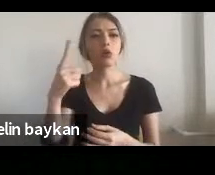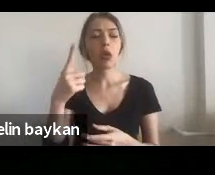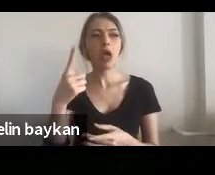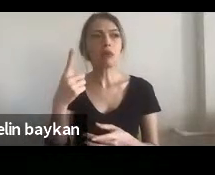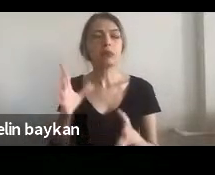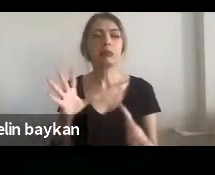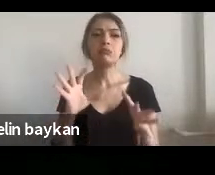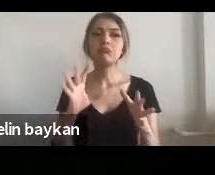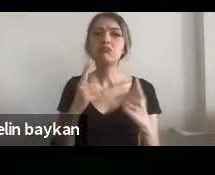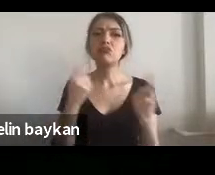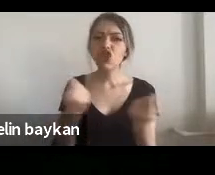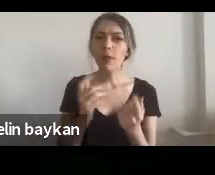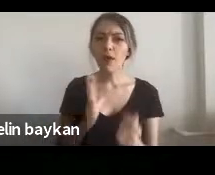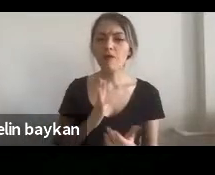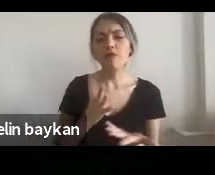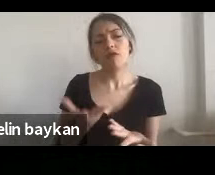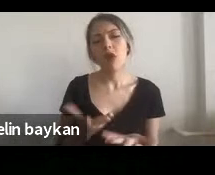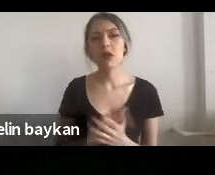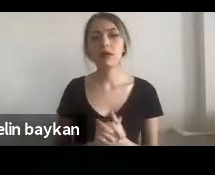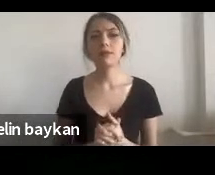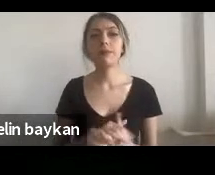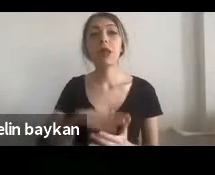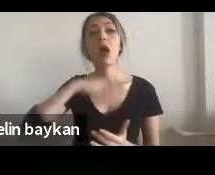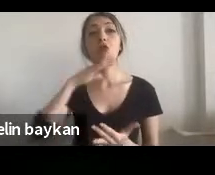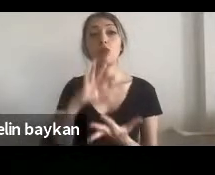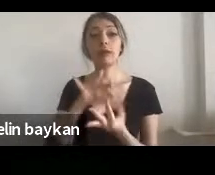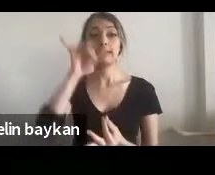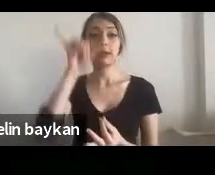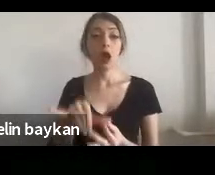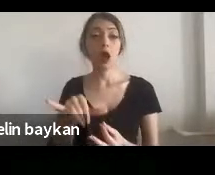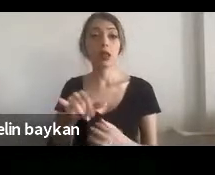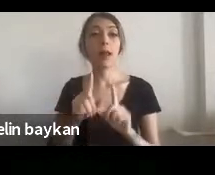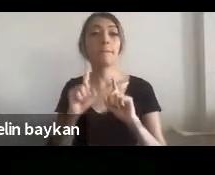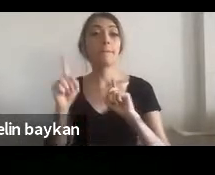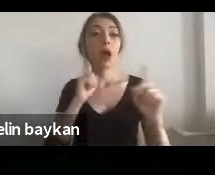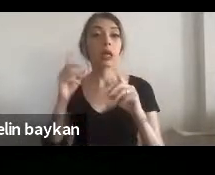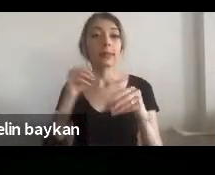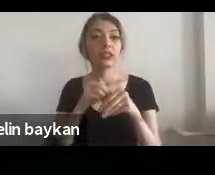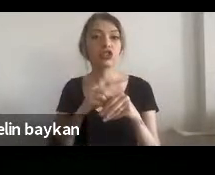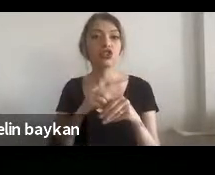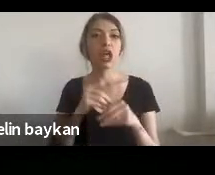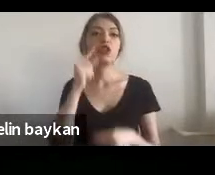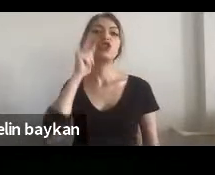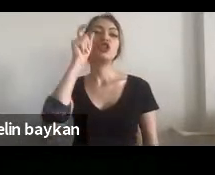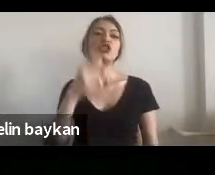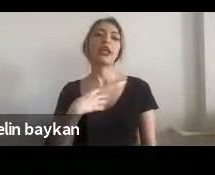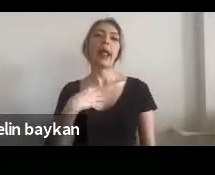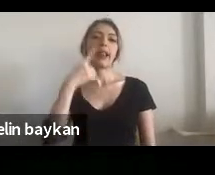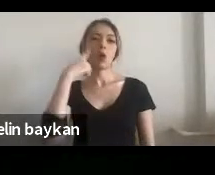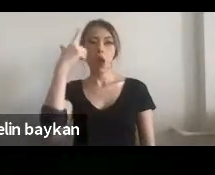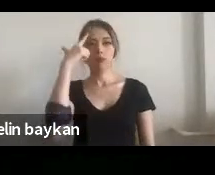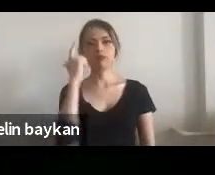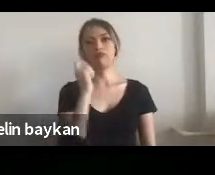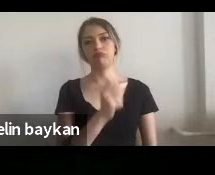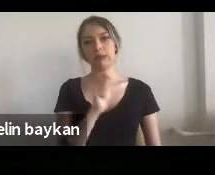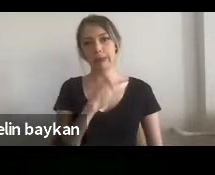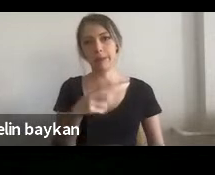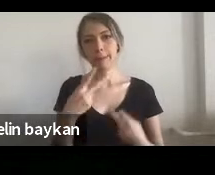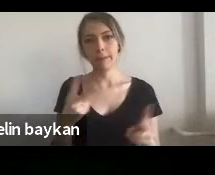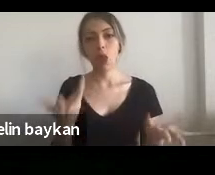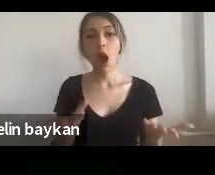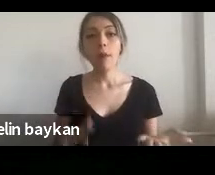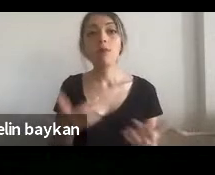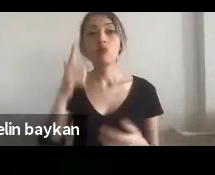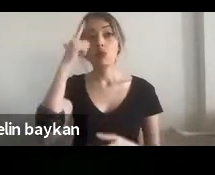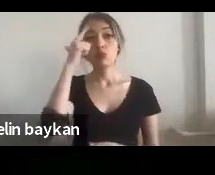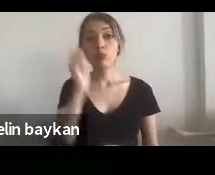süreç. Avrupa İnsan Hakları Mahkemesi'ne biliyorsunuz bireysel başvuru yapılıyor. Bu bireysel başvuru sonucunda da eğer